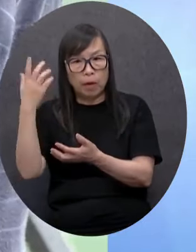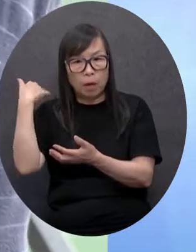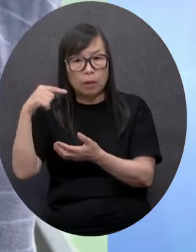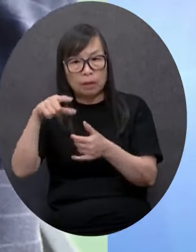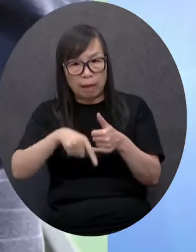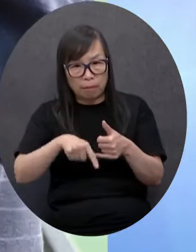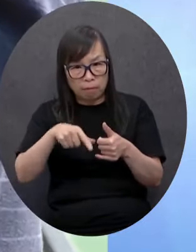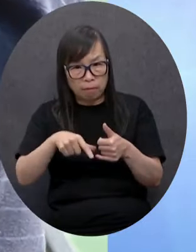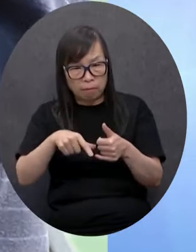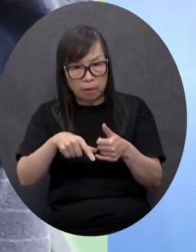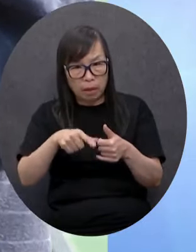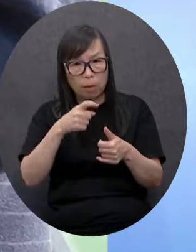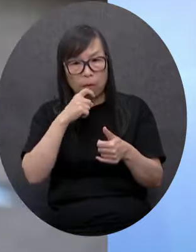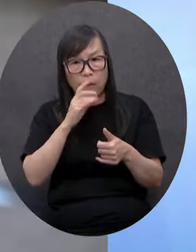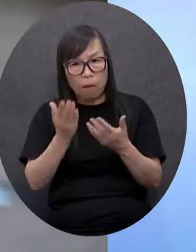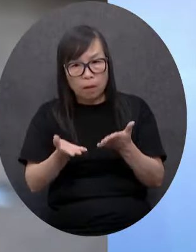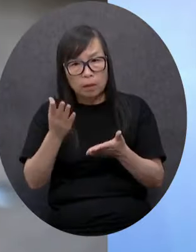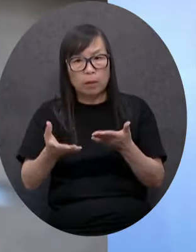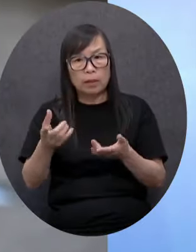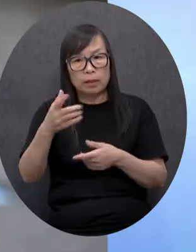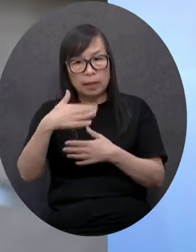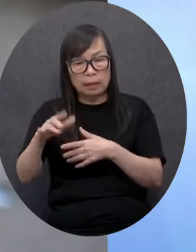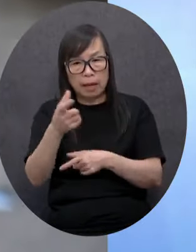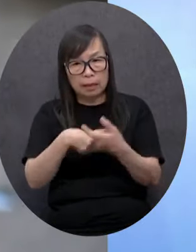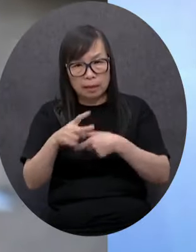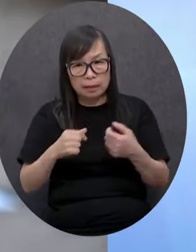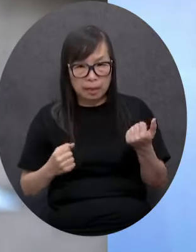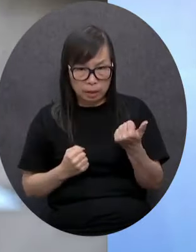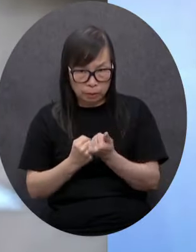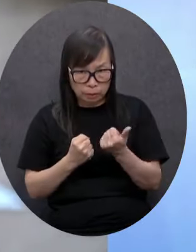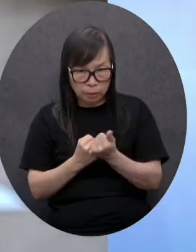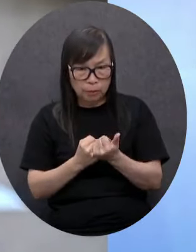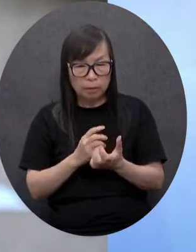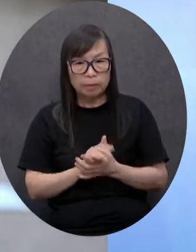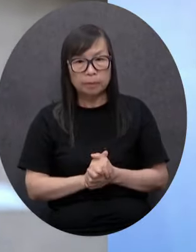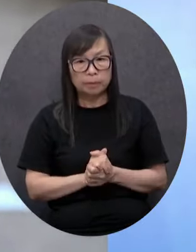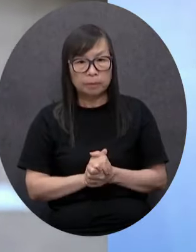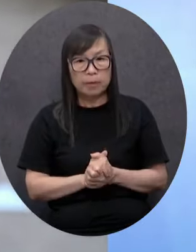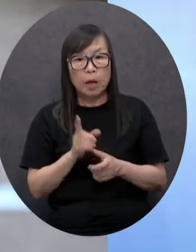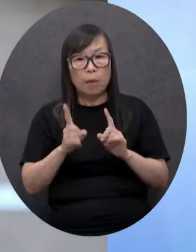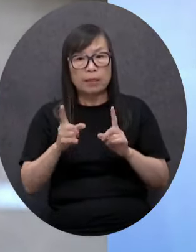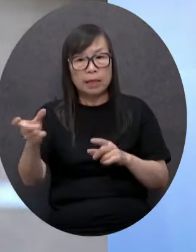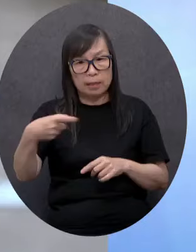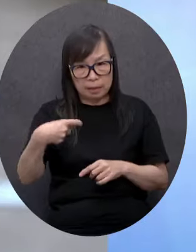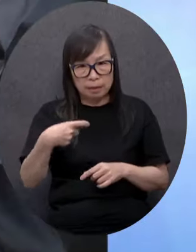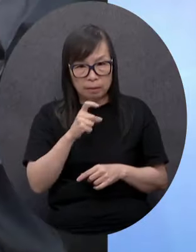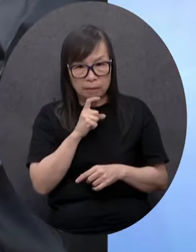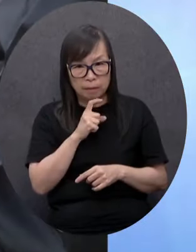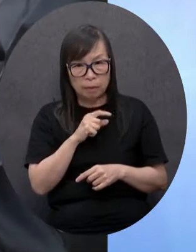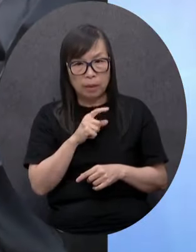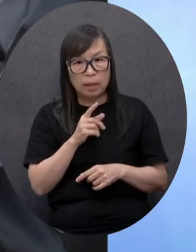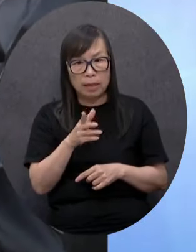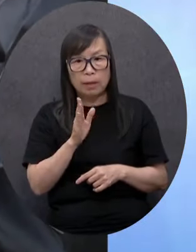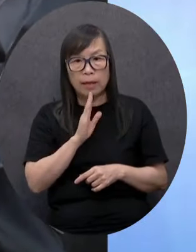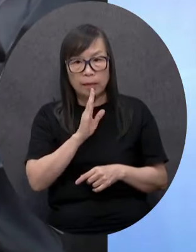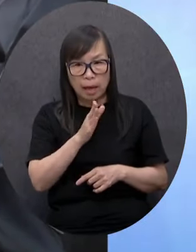后的人士就可能会得到一些其他的经济 的援助，或者是收到钱，那你都